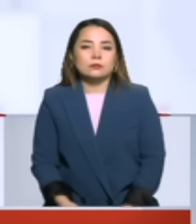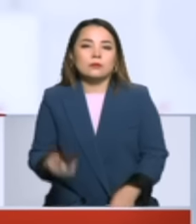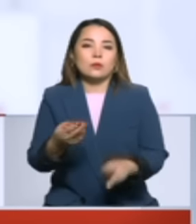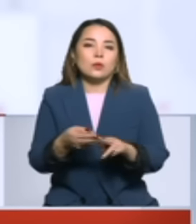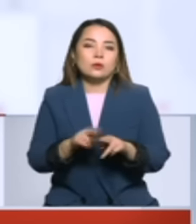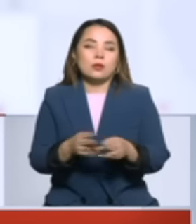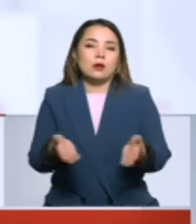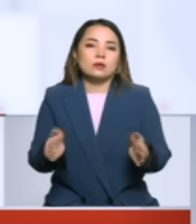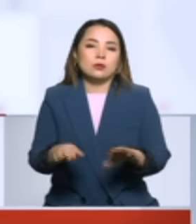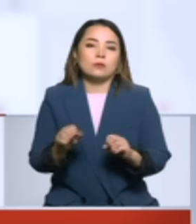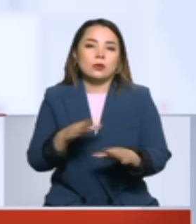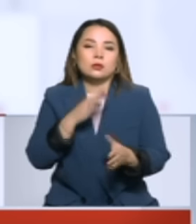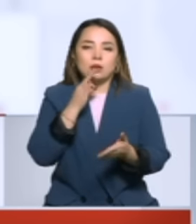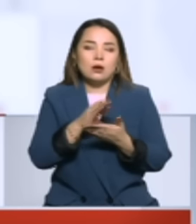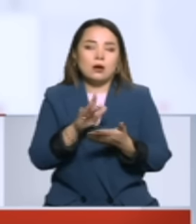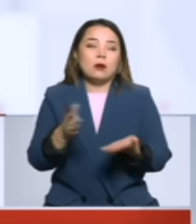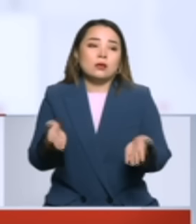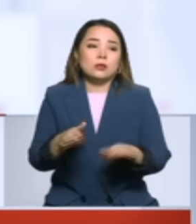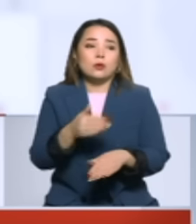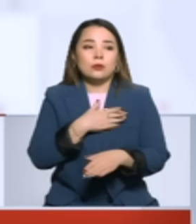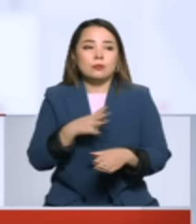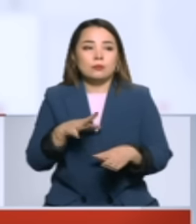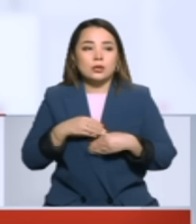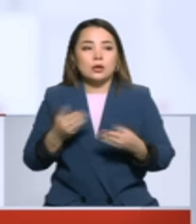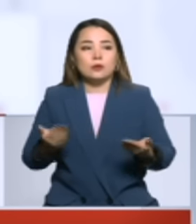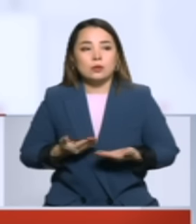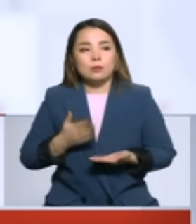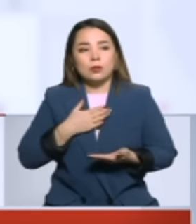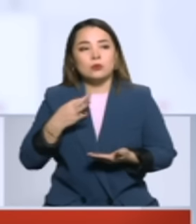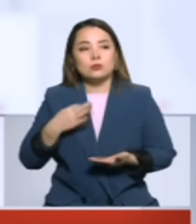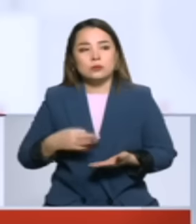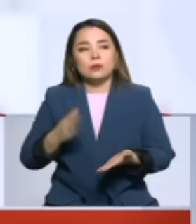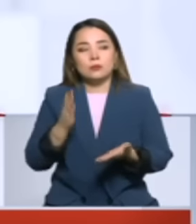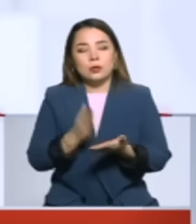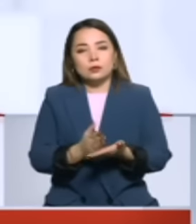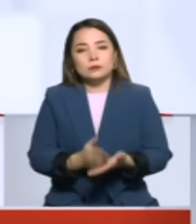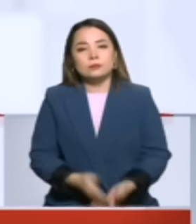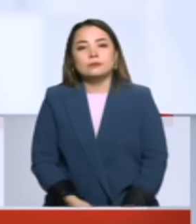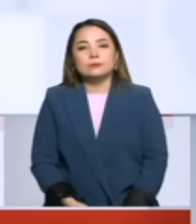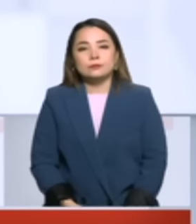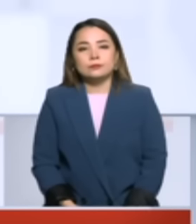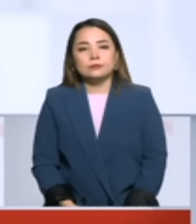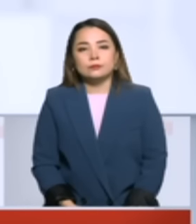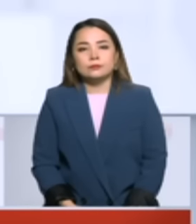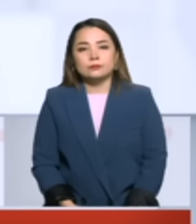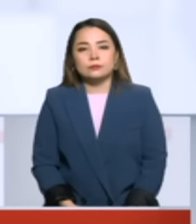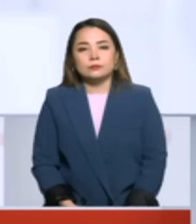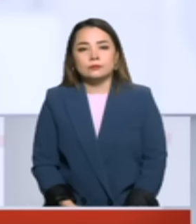Осында алып қалсақ болмас па екен? Қалам десе бізбен тұрсын, менің де ұлым бар.